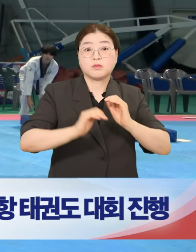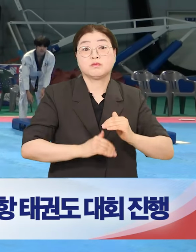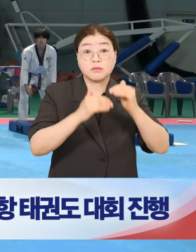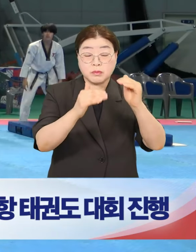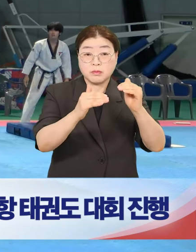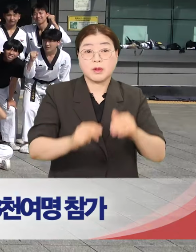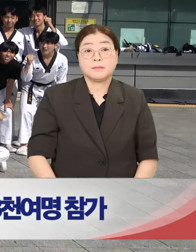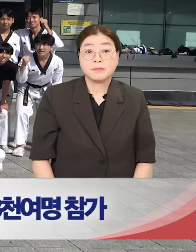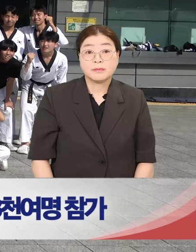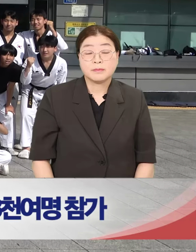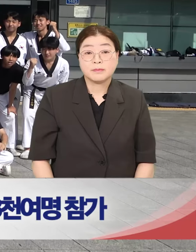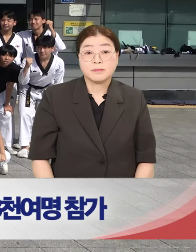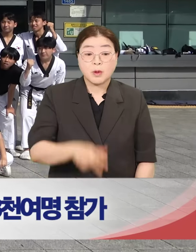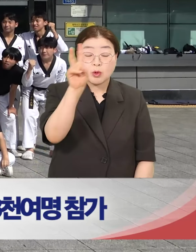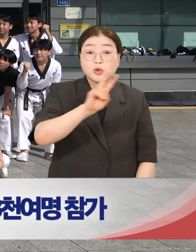품새대회가 진행됩니다.